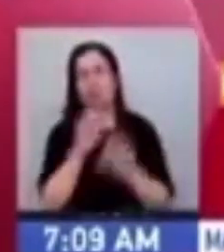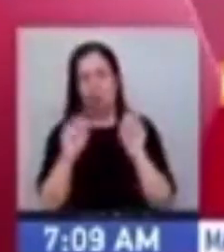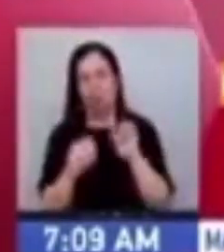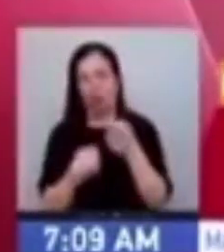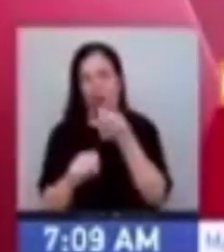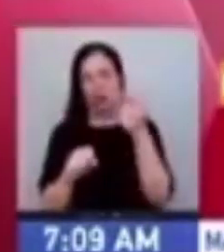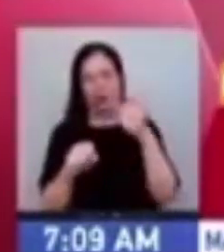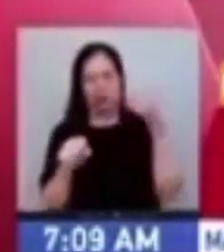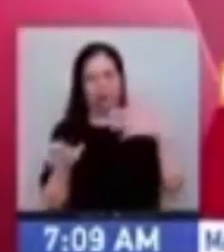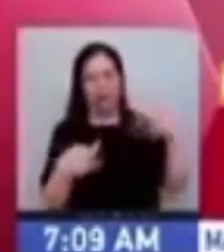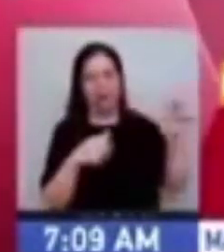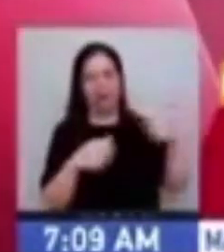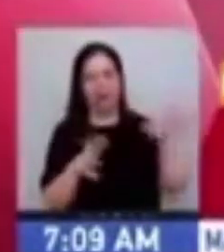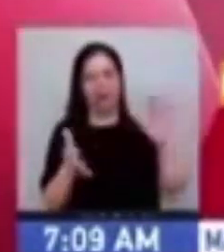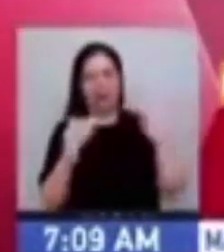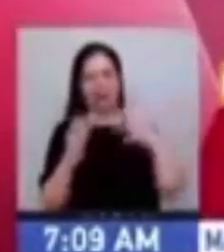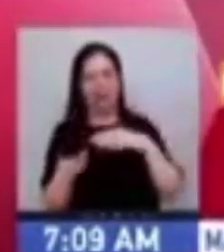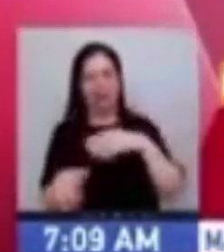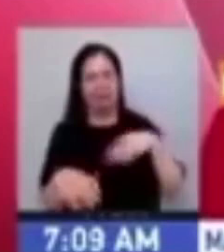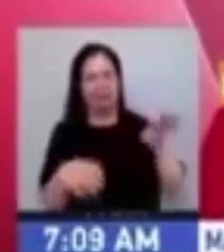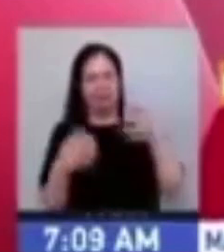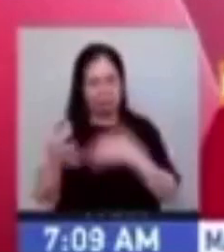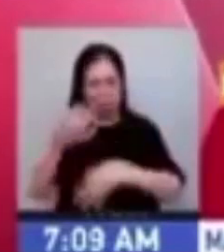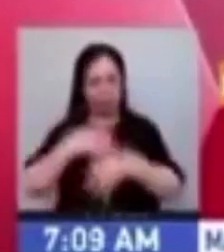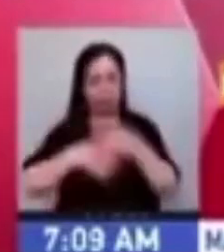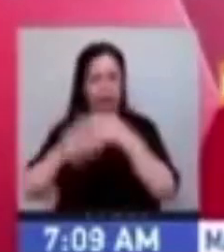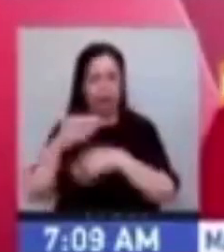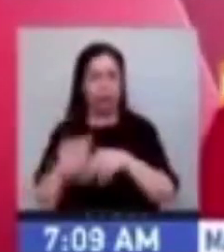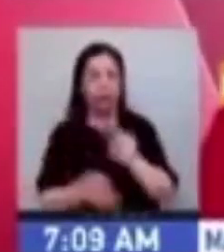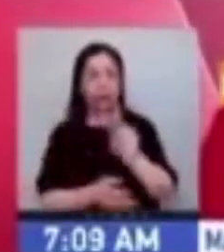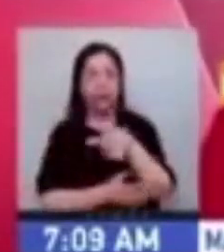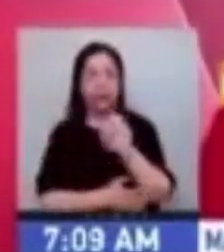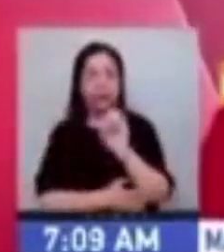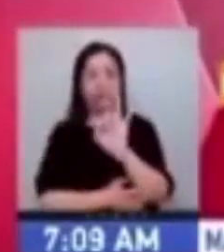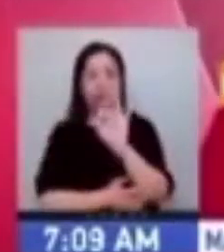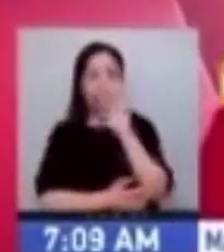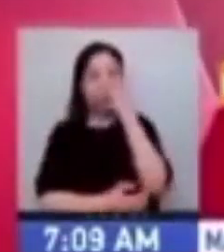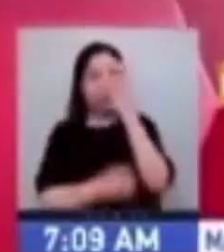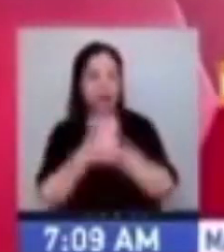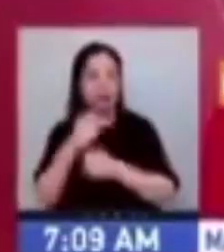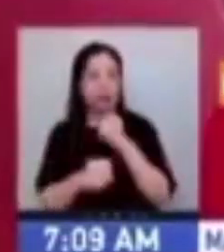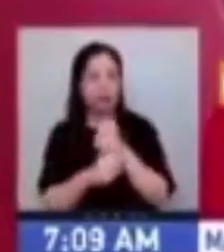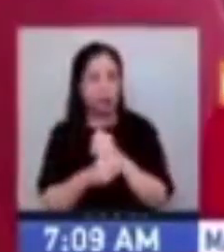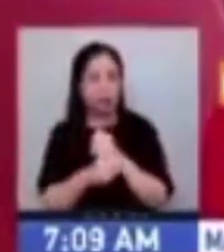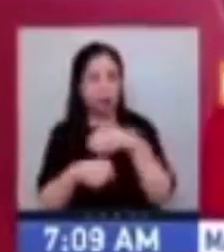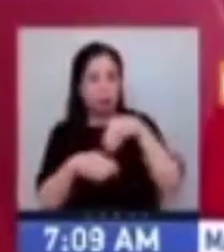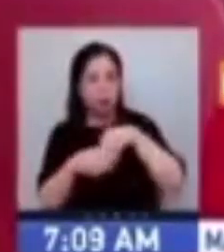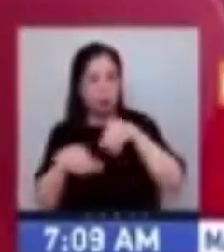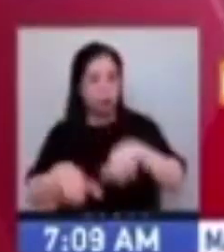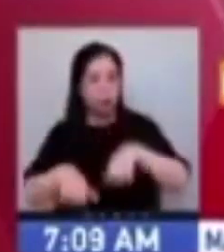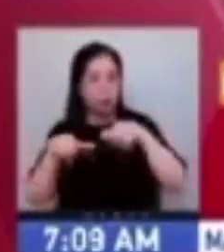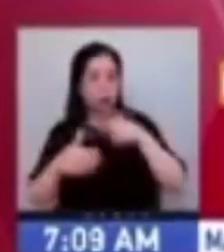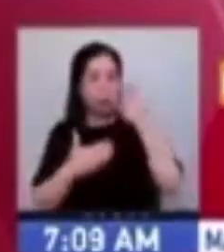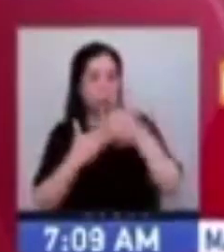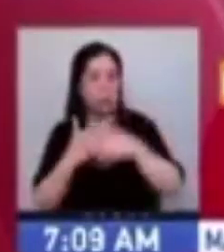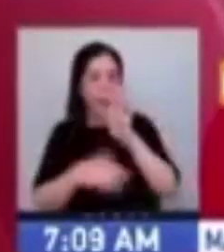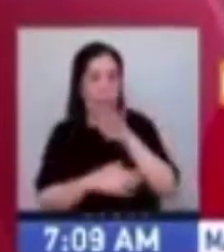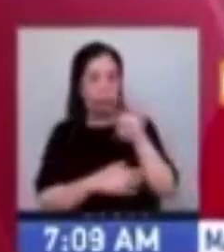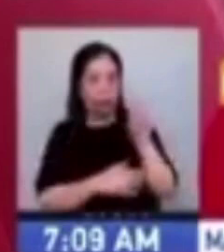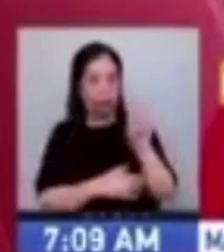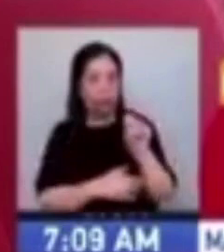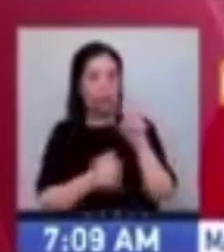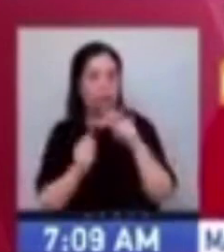o gumraduate doon sa programa. Ikalawa po, pag nakapitong taon na po kayo sa programa ng 4PS, ano po, kayo po ay